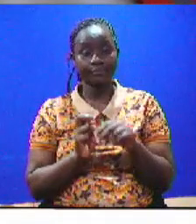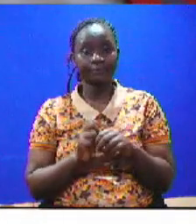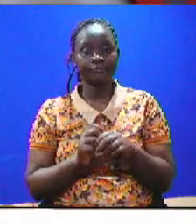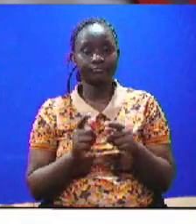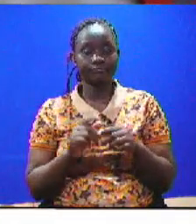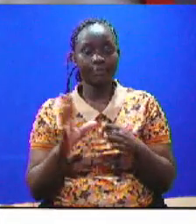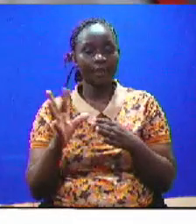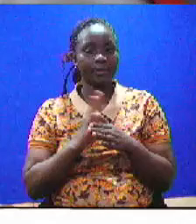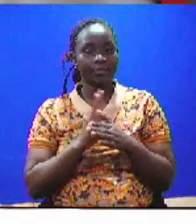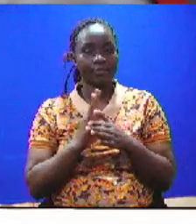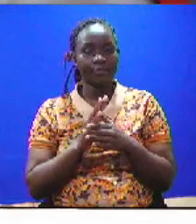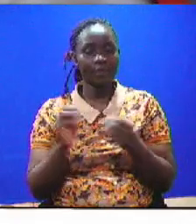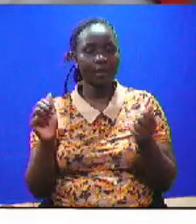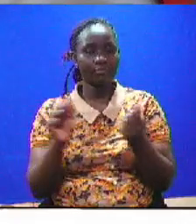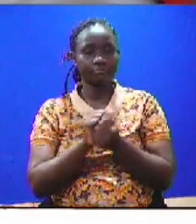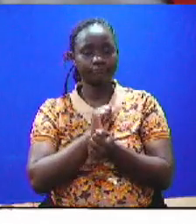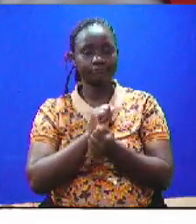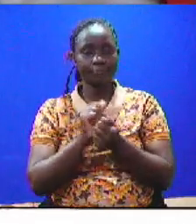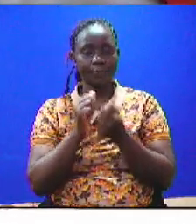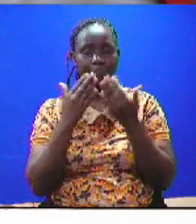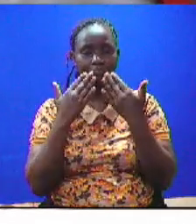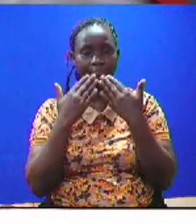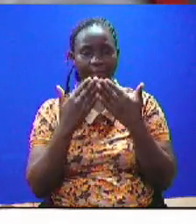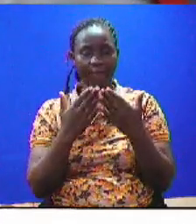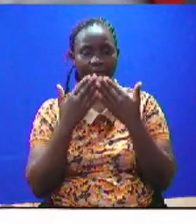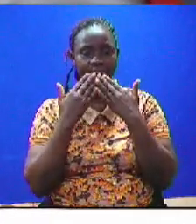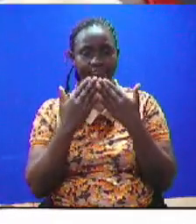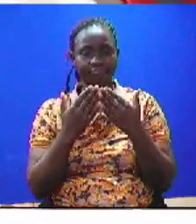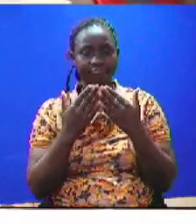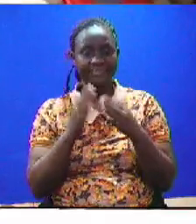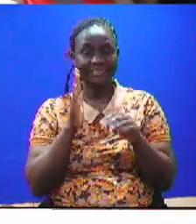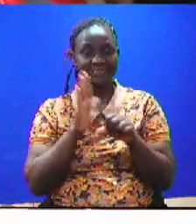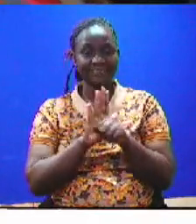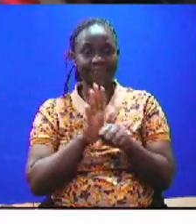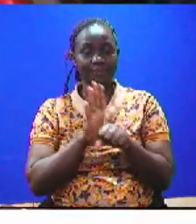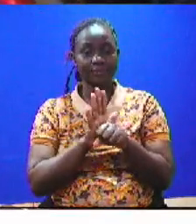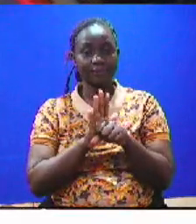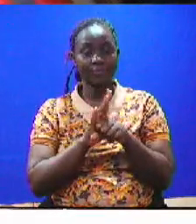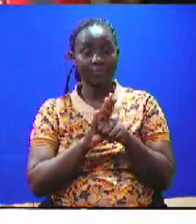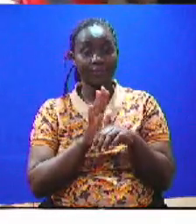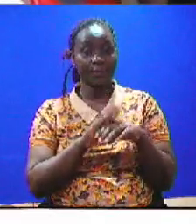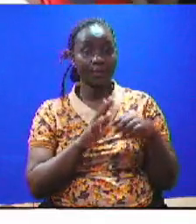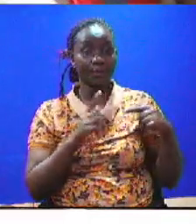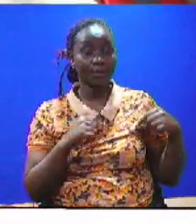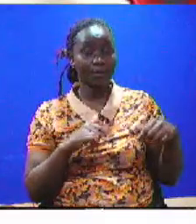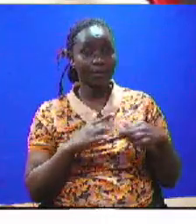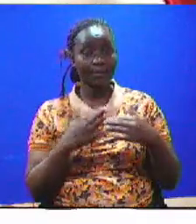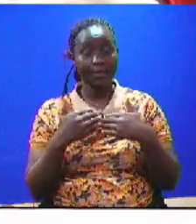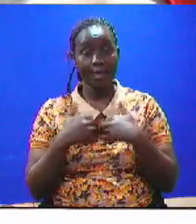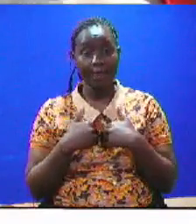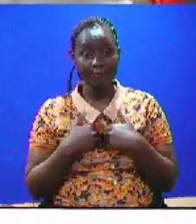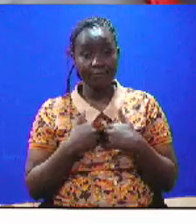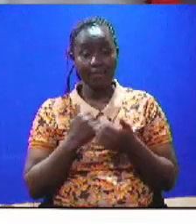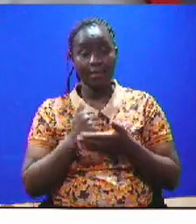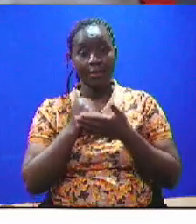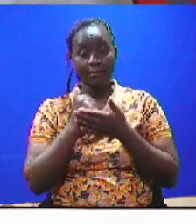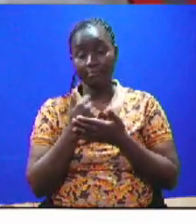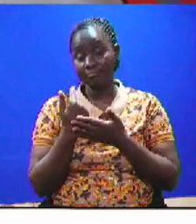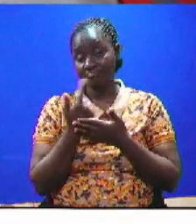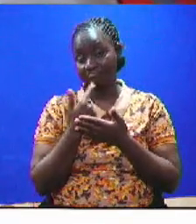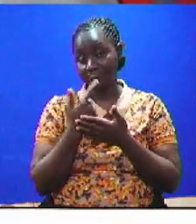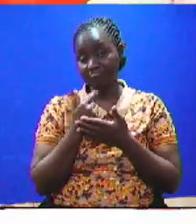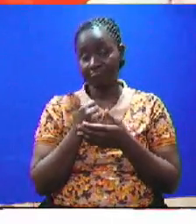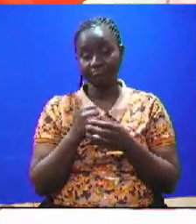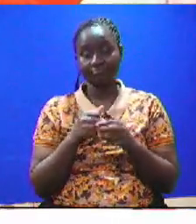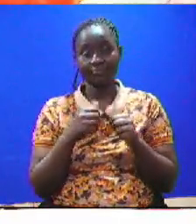ikira. Iko nku mwene ngambi ya mono, ase Asomo yo yabuate ta kokonye tutweka akonye na